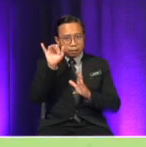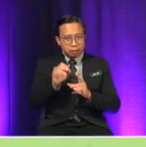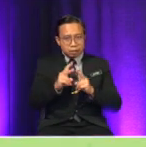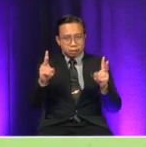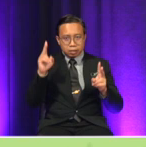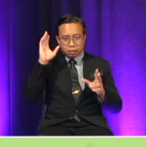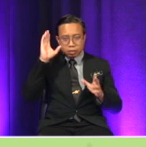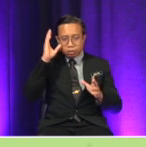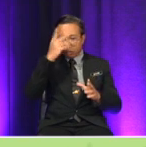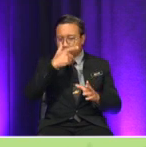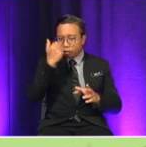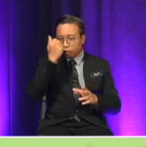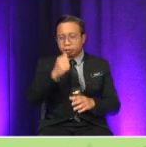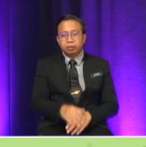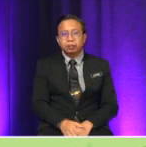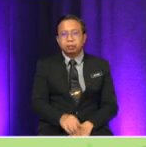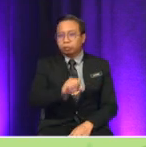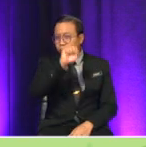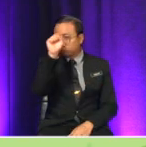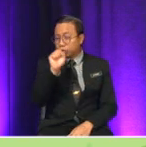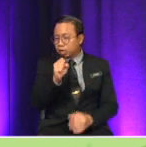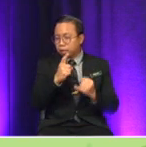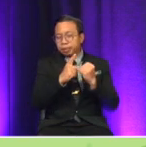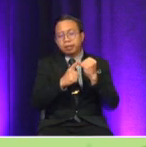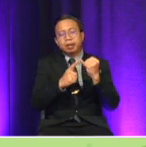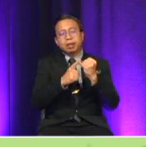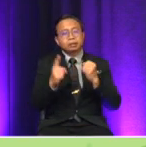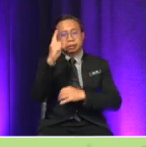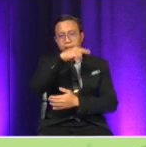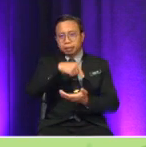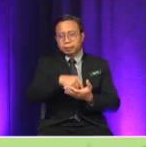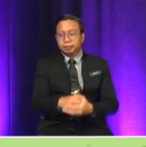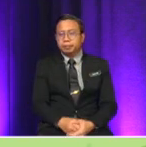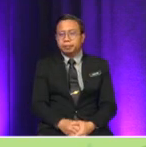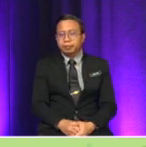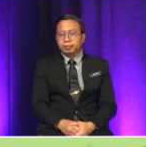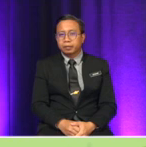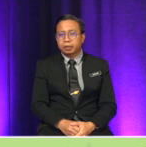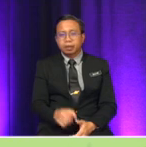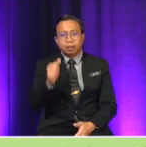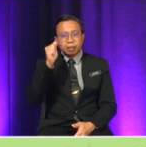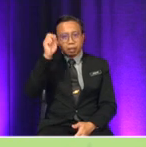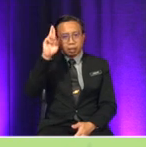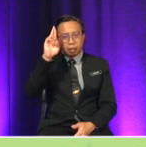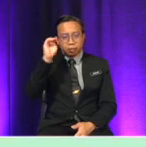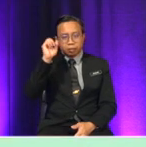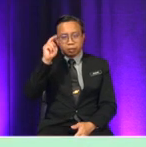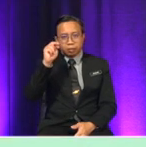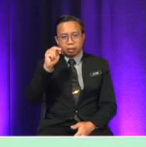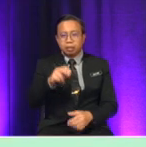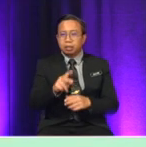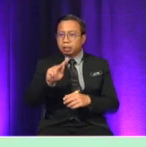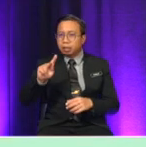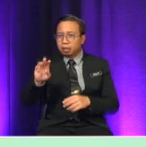Okey, kita pergi kepada soalan yang terakhir pada hari ini. Baik, Arman merupakan kanak-kanak berkeperluan